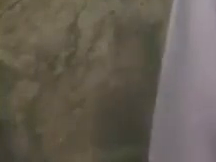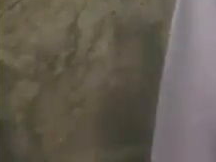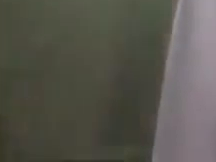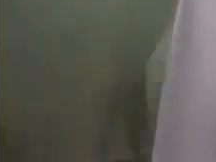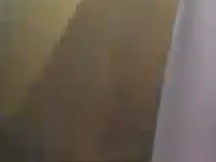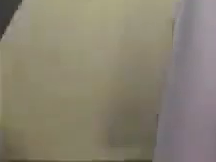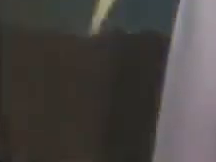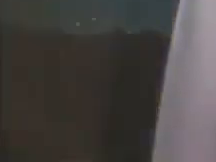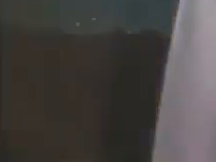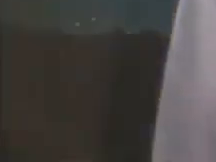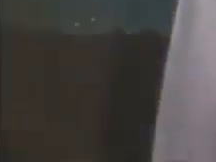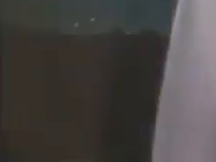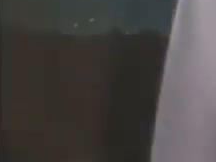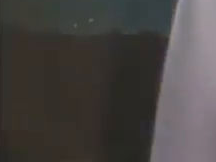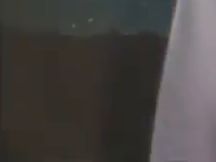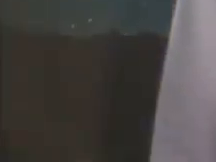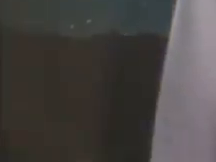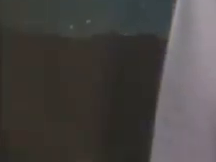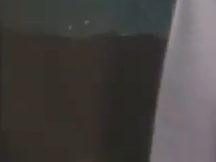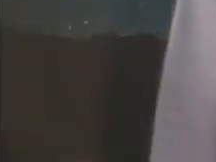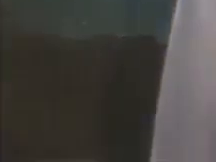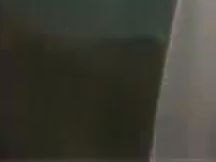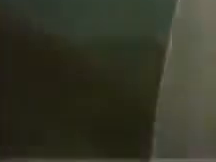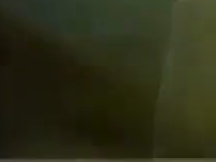لدينا مشاهدينا الكرام، شكرا لكرم المتابعة وإلى اللقاء.